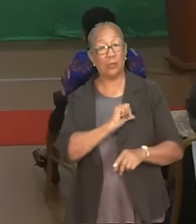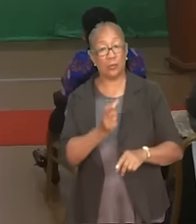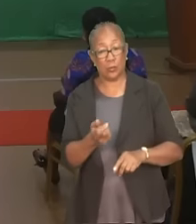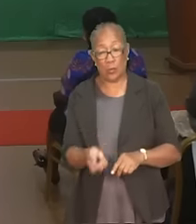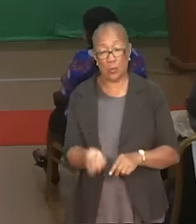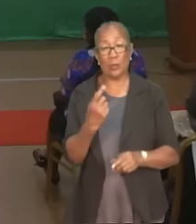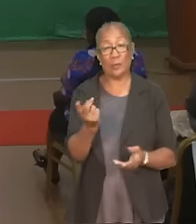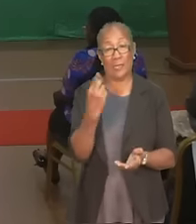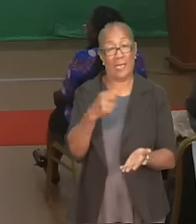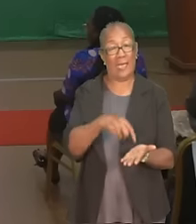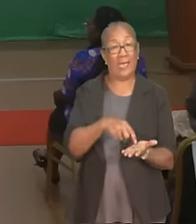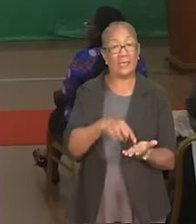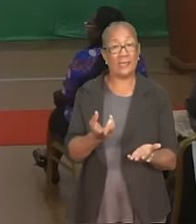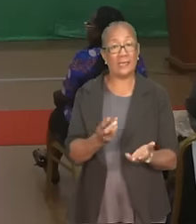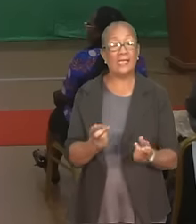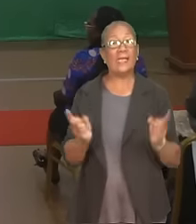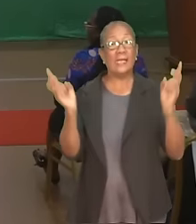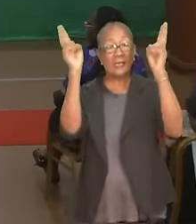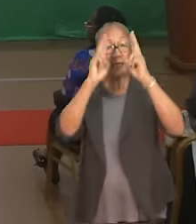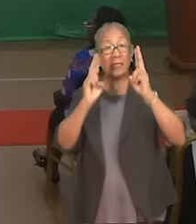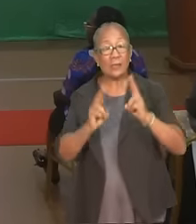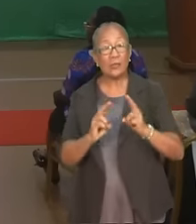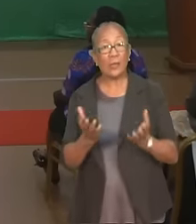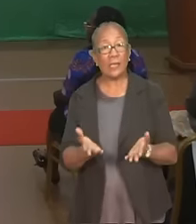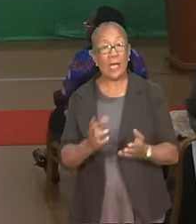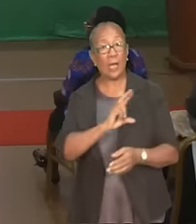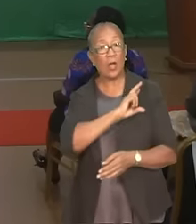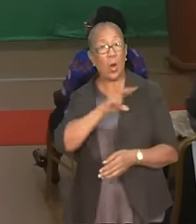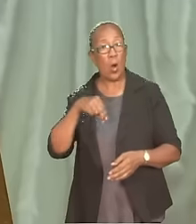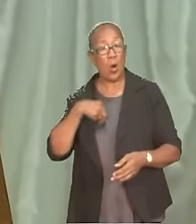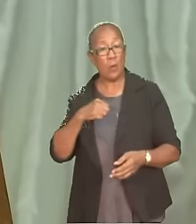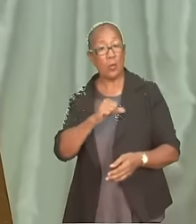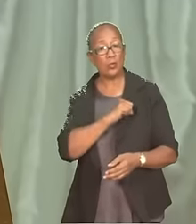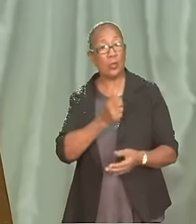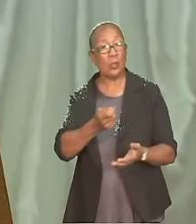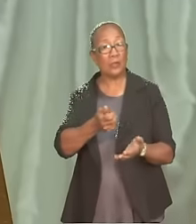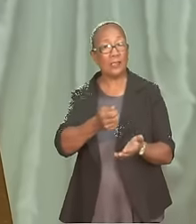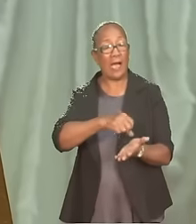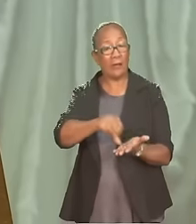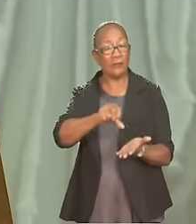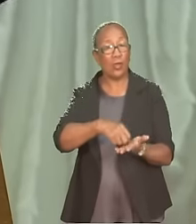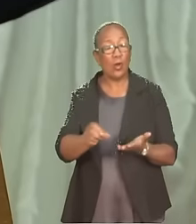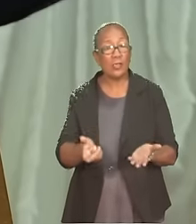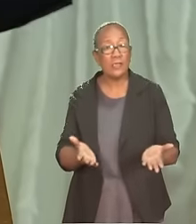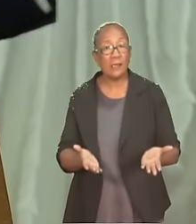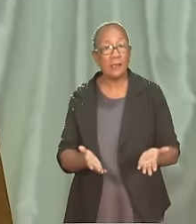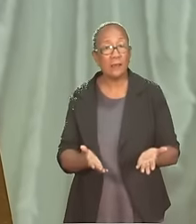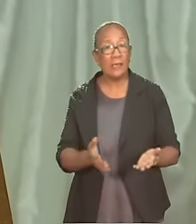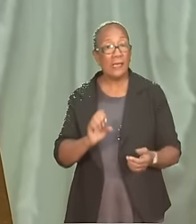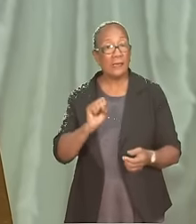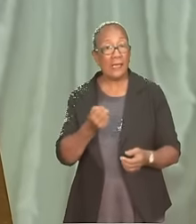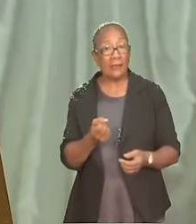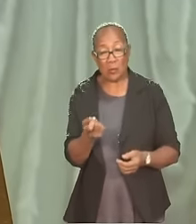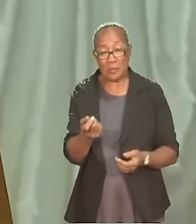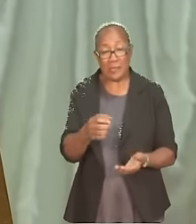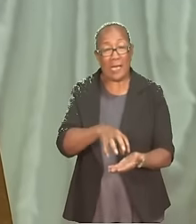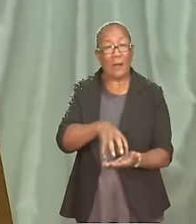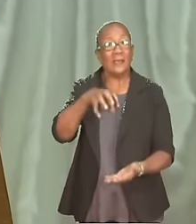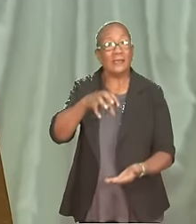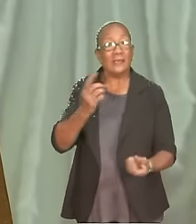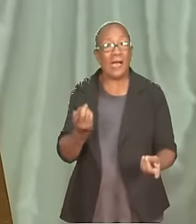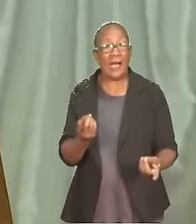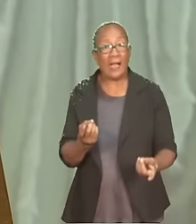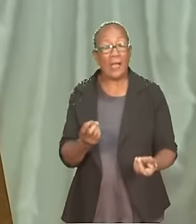we niet gebracht worden naar internationale gerechten om ons schuld af te lossen. Dat ons kapitaal, wat